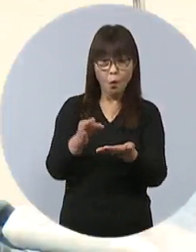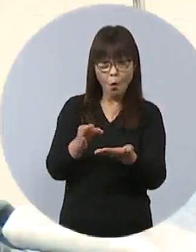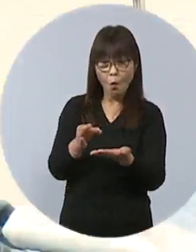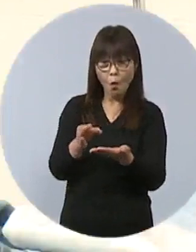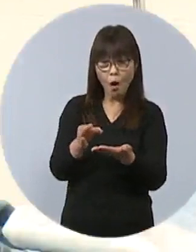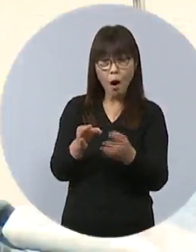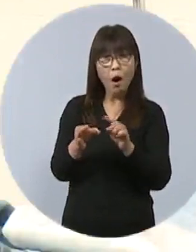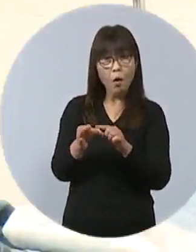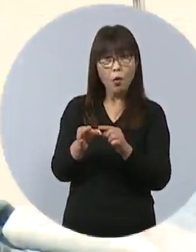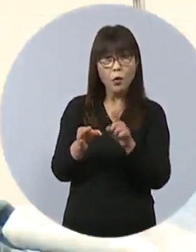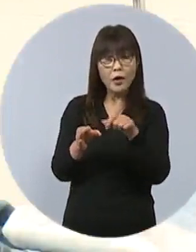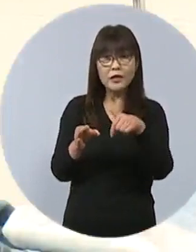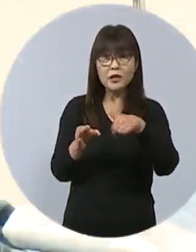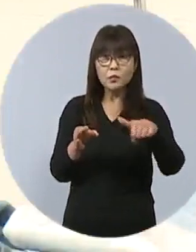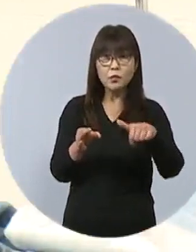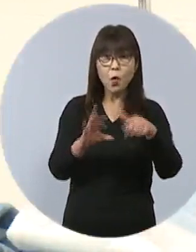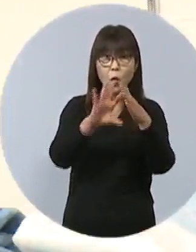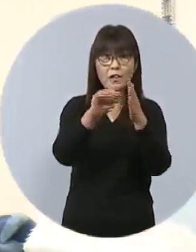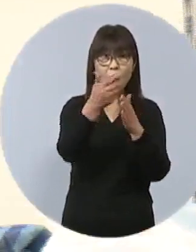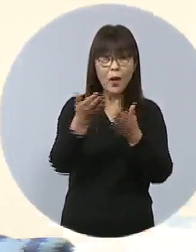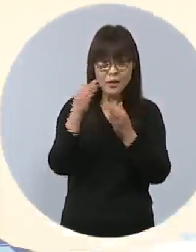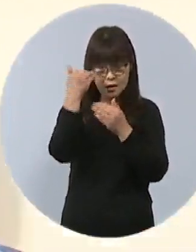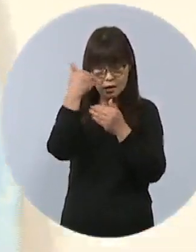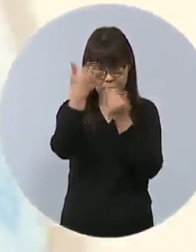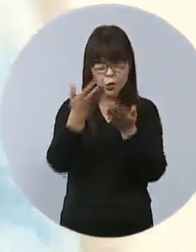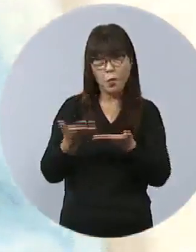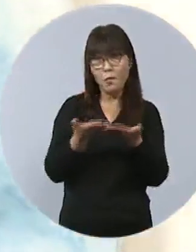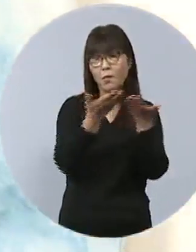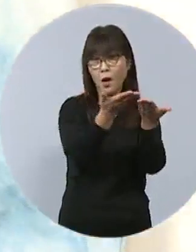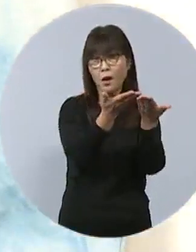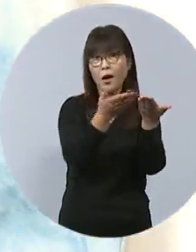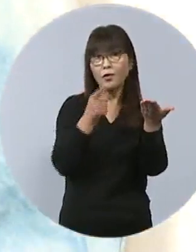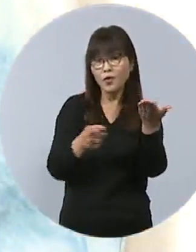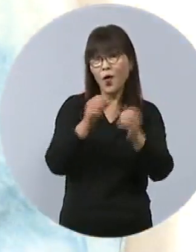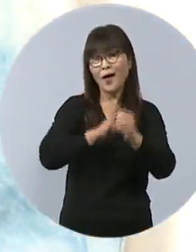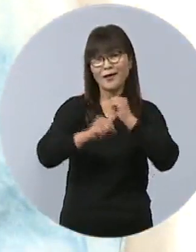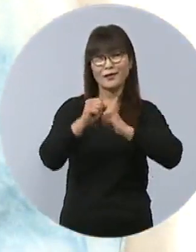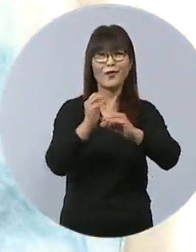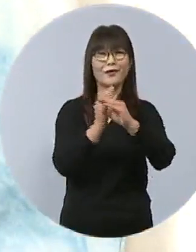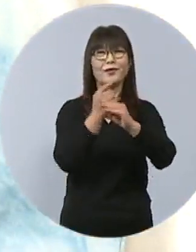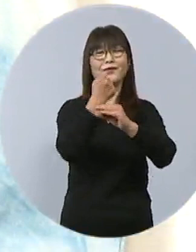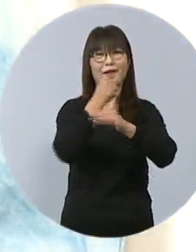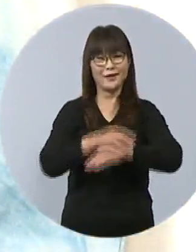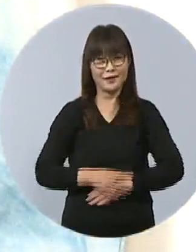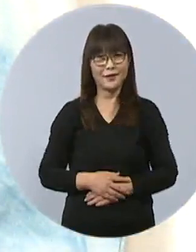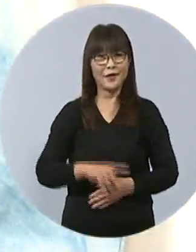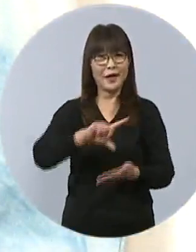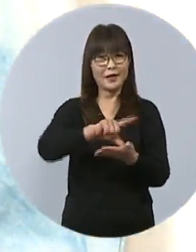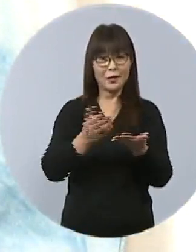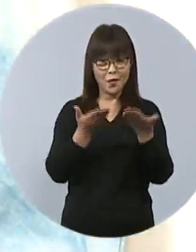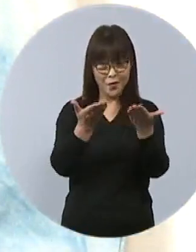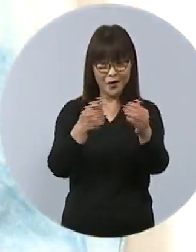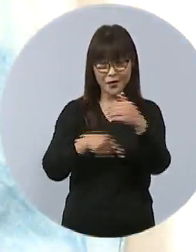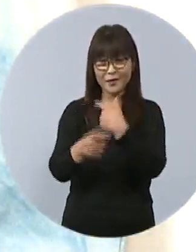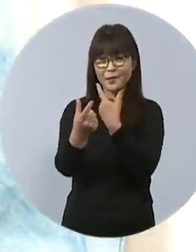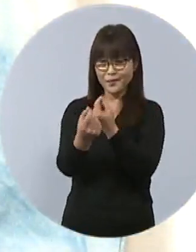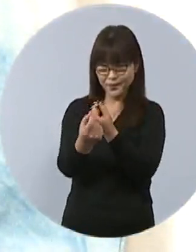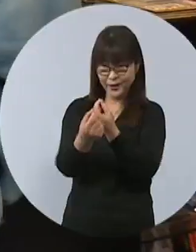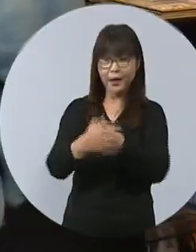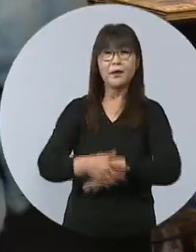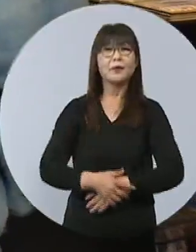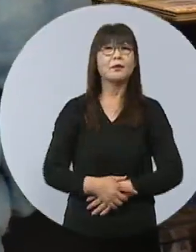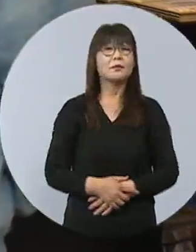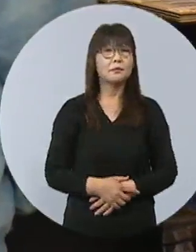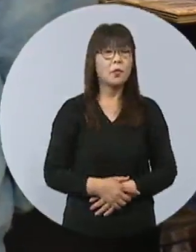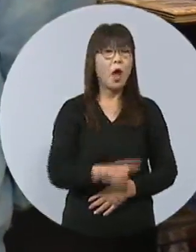沢市に寄付するっていう形であの活動しています。 じゃあもう地域貢献されてるということなんですね。 はいはい、 で